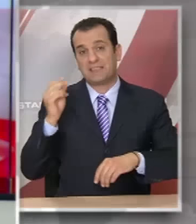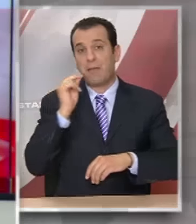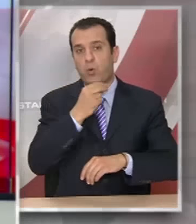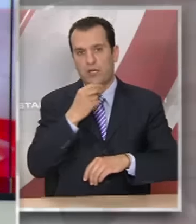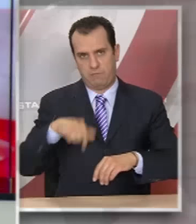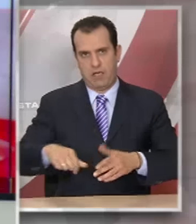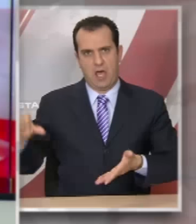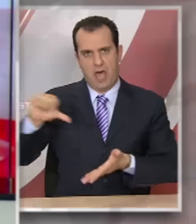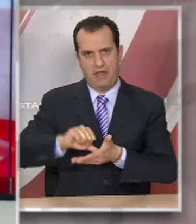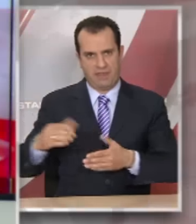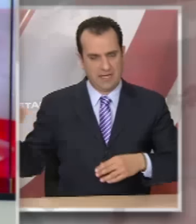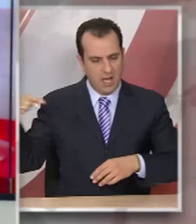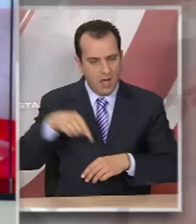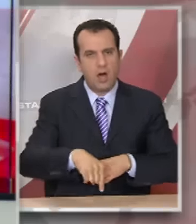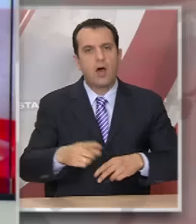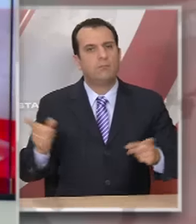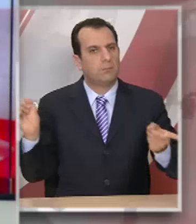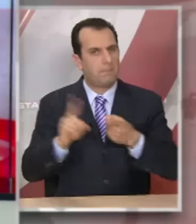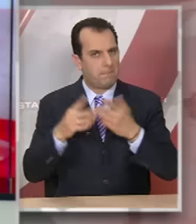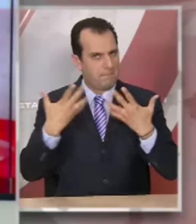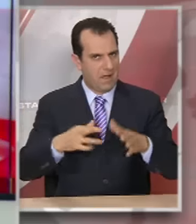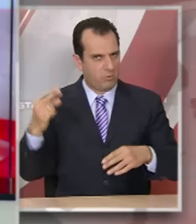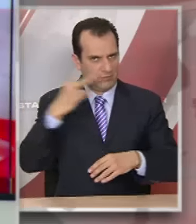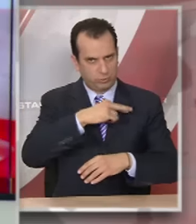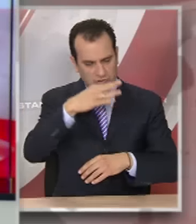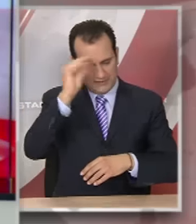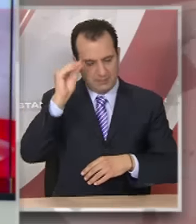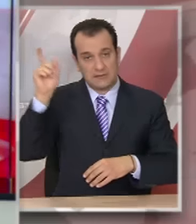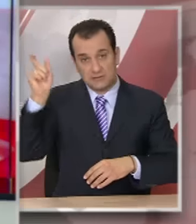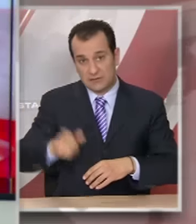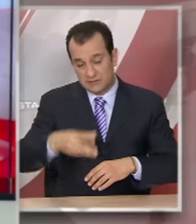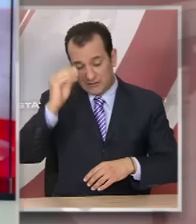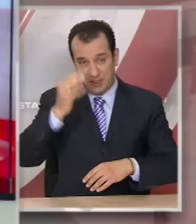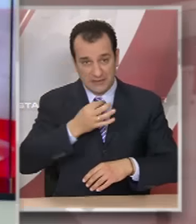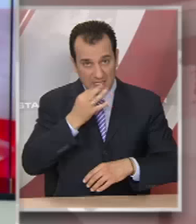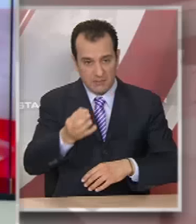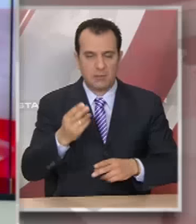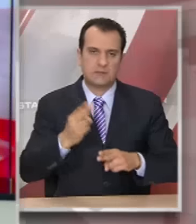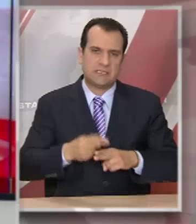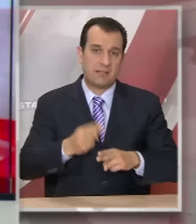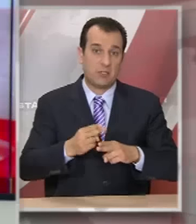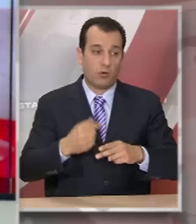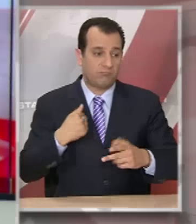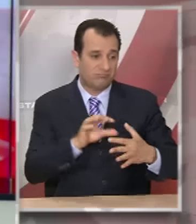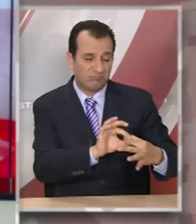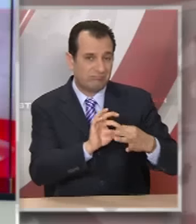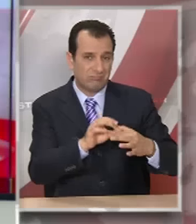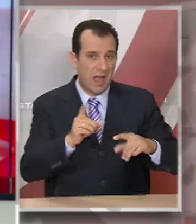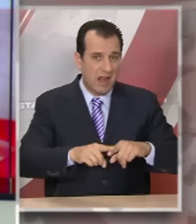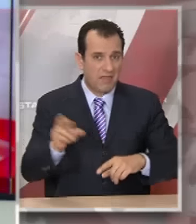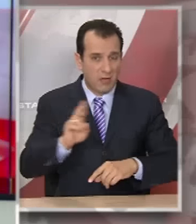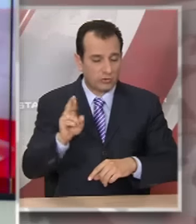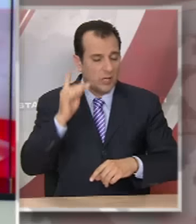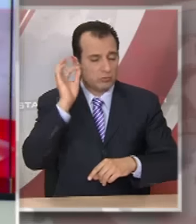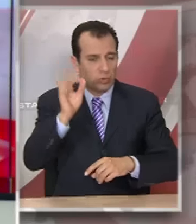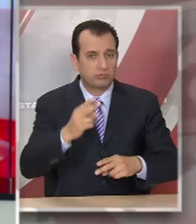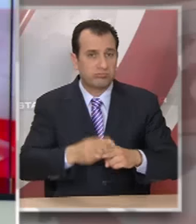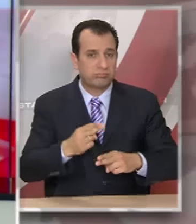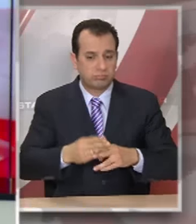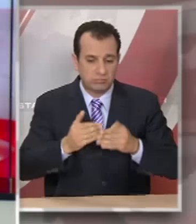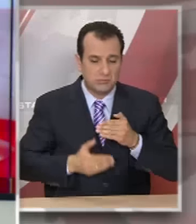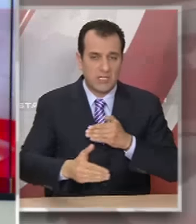στην Αθήνα και συναντήθηκε με τον Αλέξη Τσίπρα. Η συνεργασία με τη Ρωσία αποτελεί στρατηγική επιλογή για την Ελλάδα, ανέφερε ο Πρωθυπουργός κατά την κοινή συνέντευξη τύπου με τον